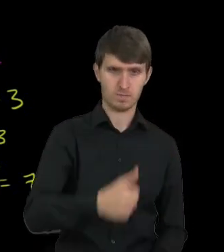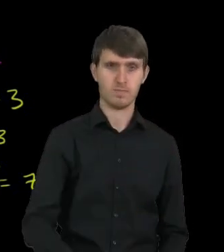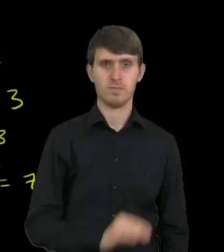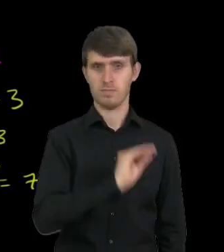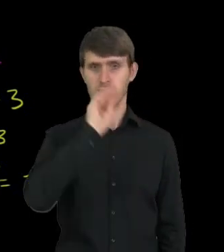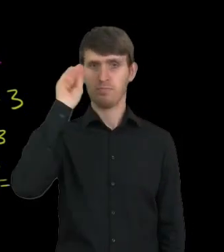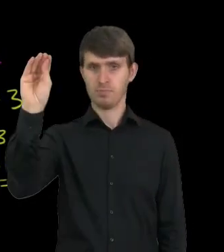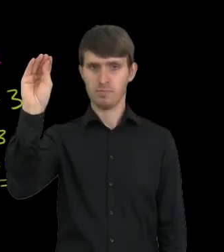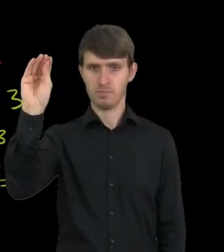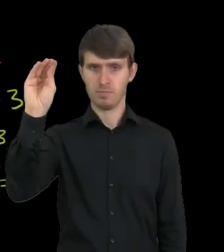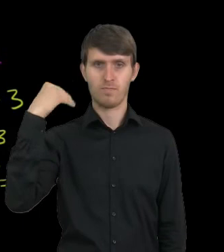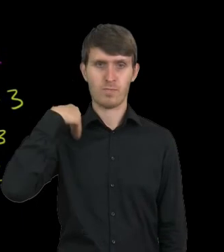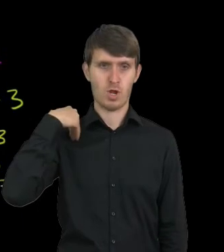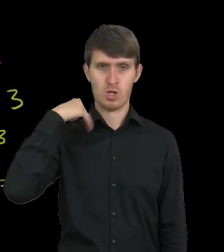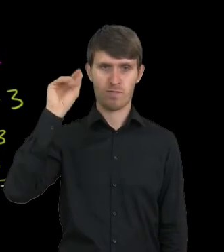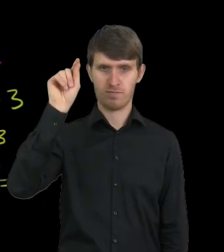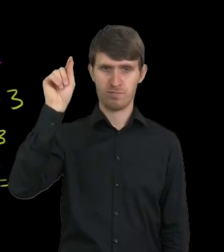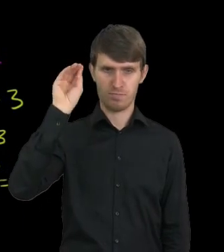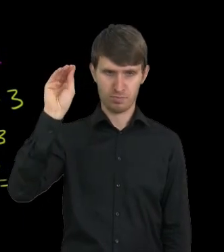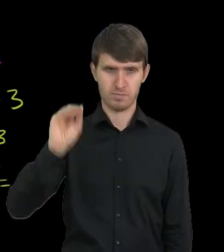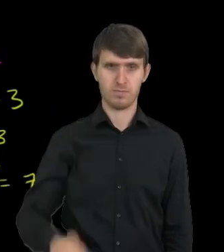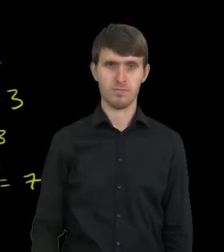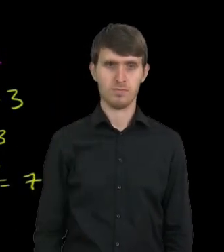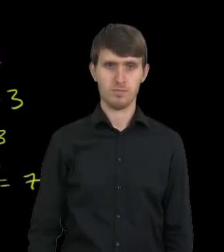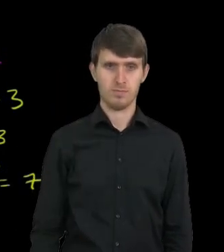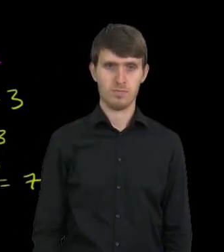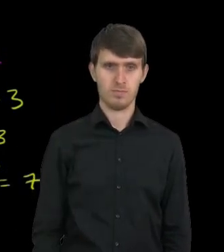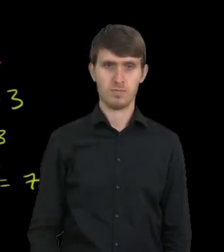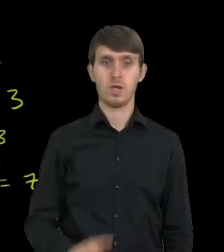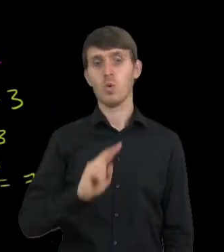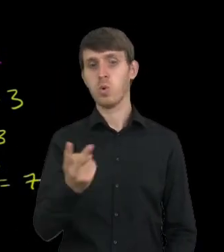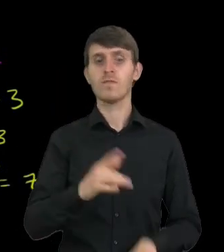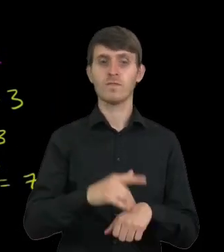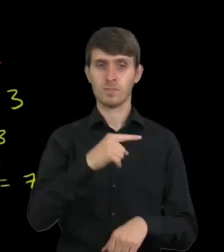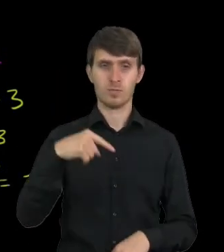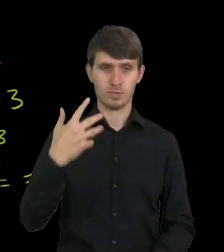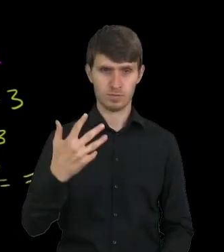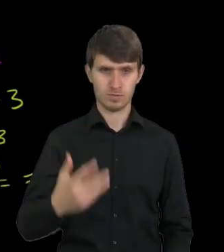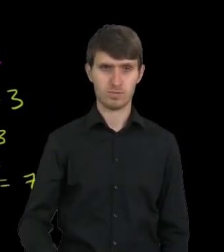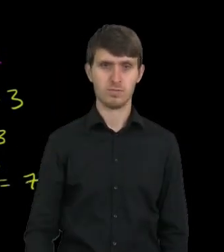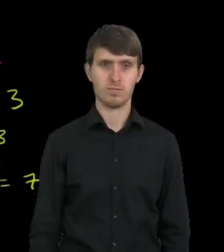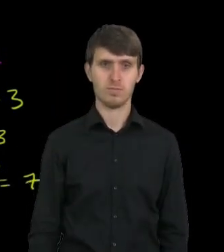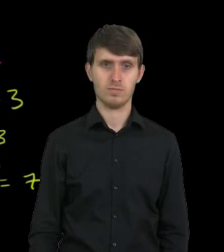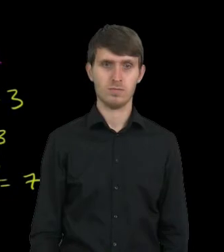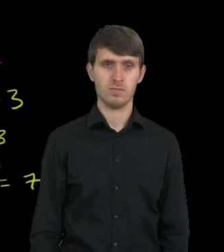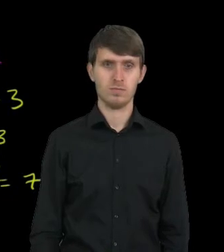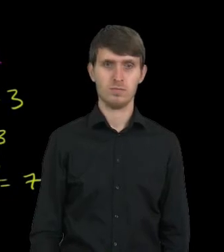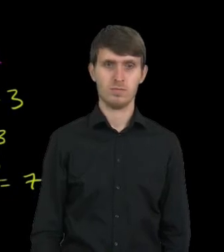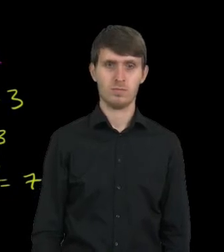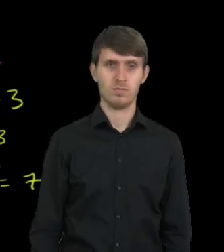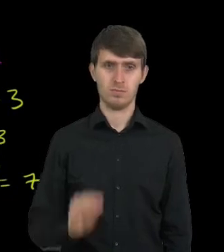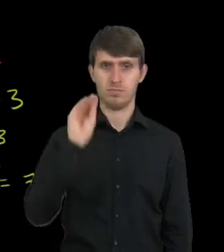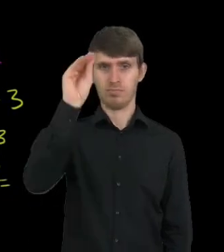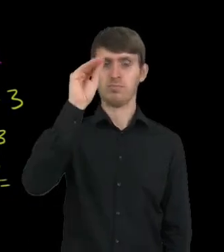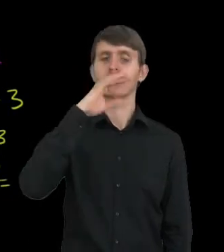Jedno rozwiązanie to minus 1. Na osi liczbowej znajduje się tutaj. A drugie rozwiązanie, czyli minus 5, możemy